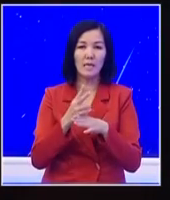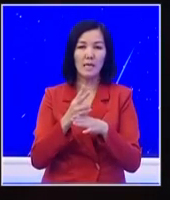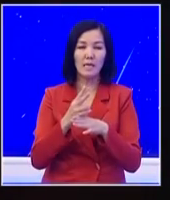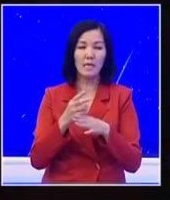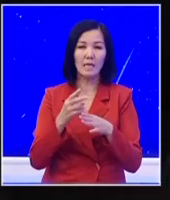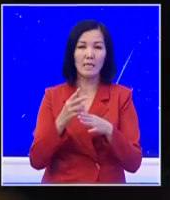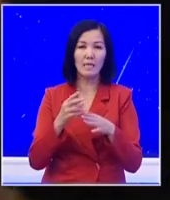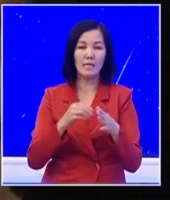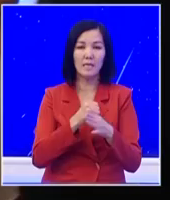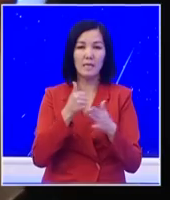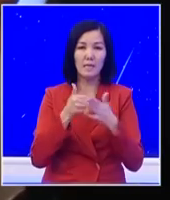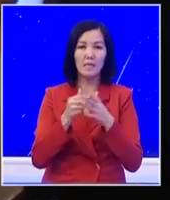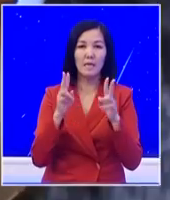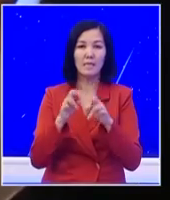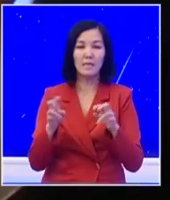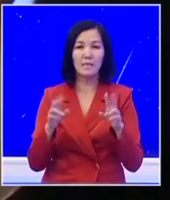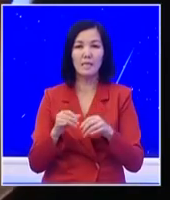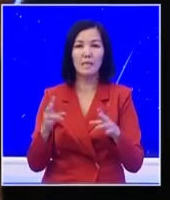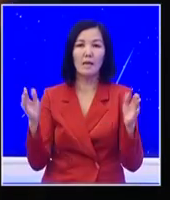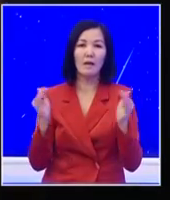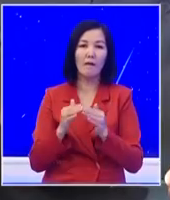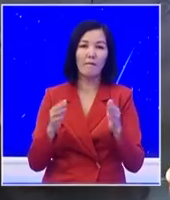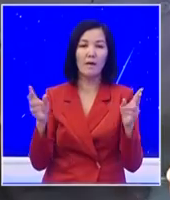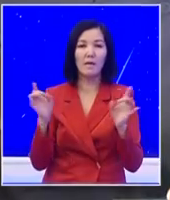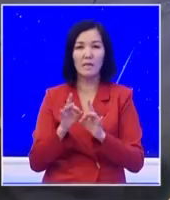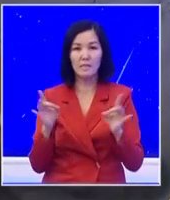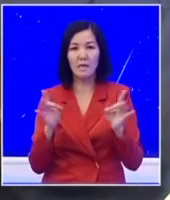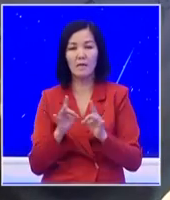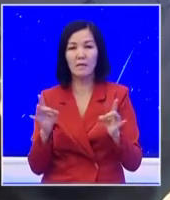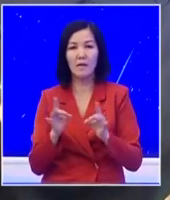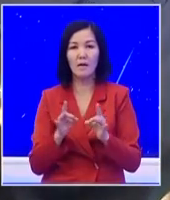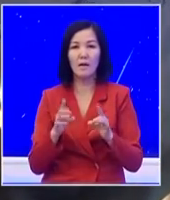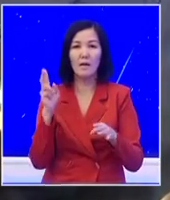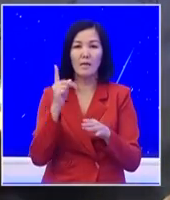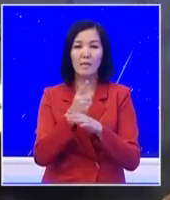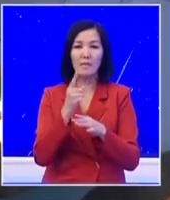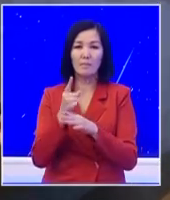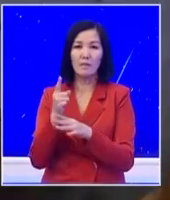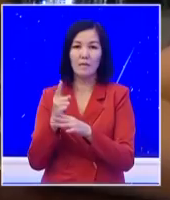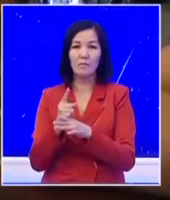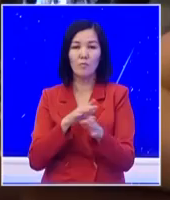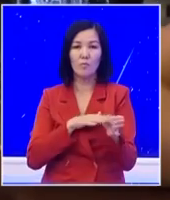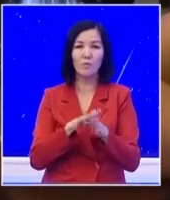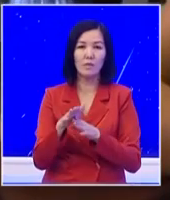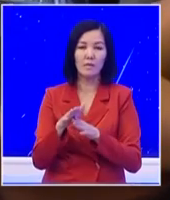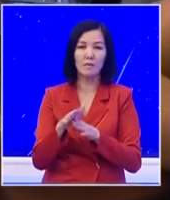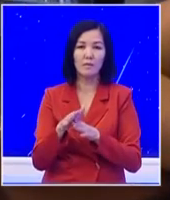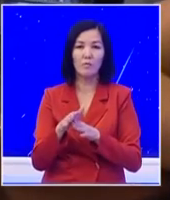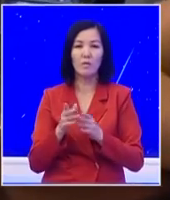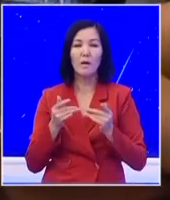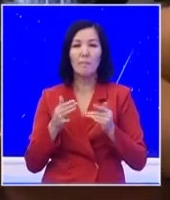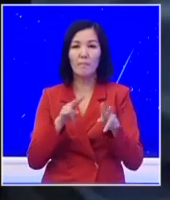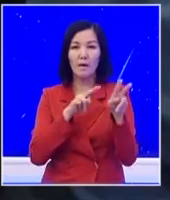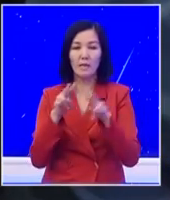тұрған нысандарды қарады. Түнгі кафе, клуб, мейрамханалар мен караокелерге барып, тыйым салынған талаптарын